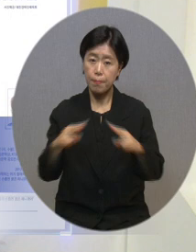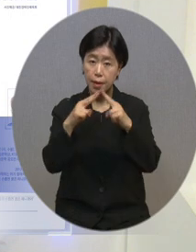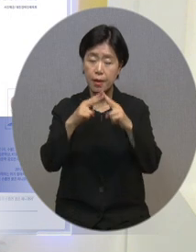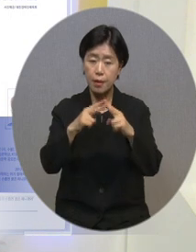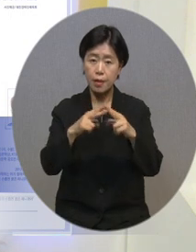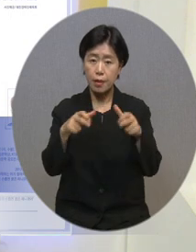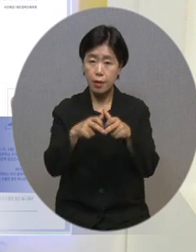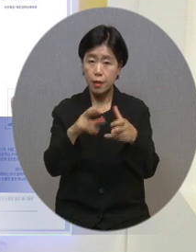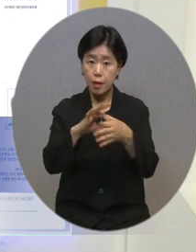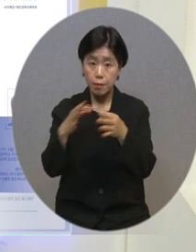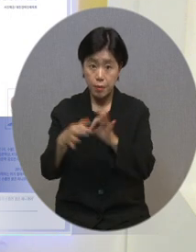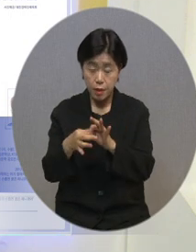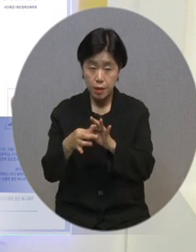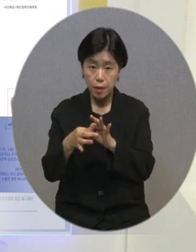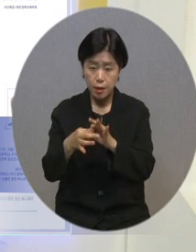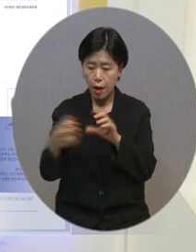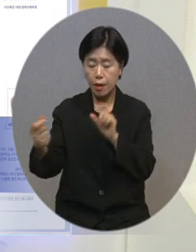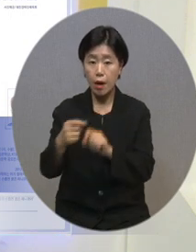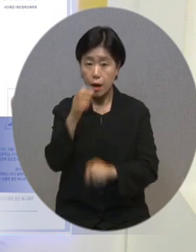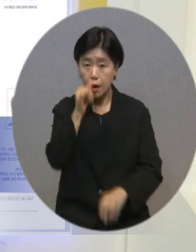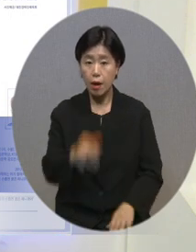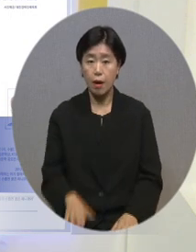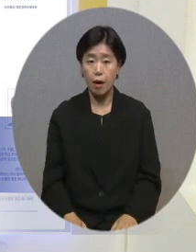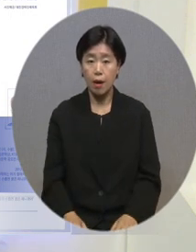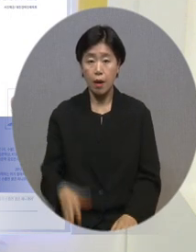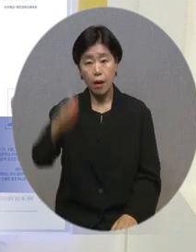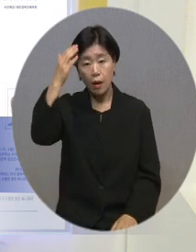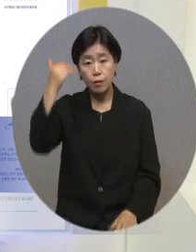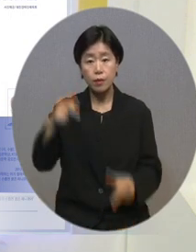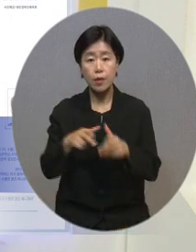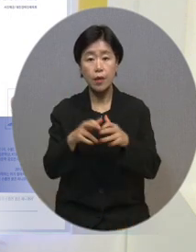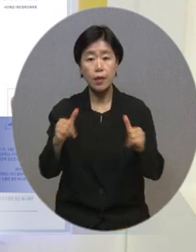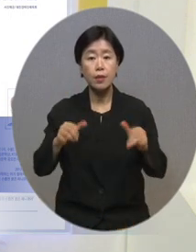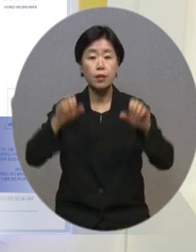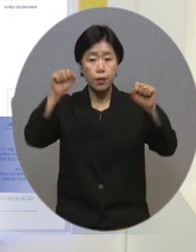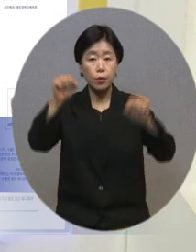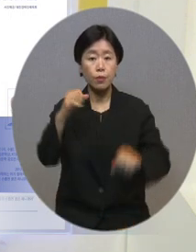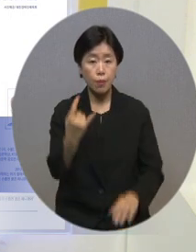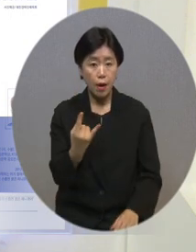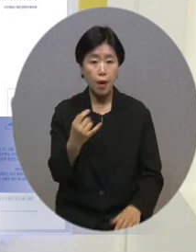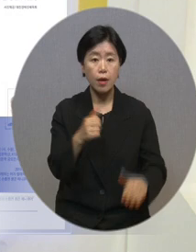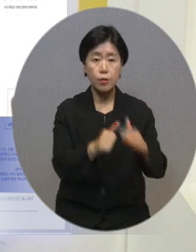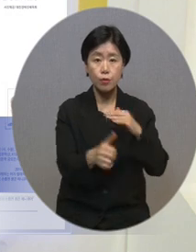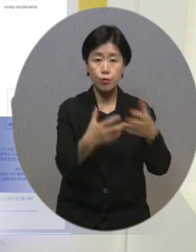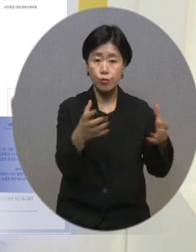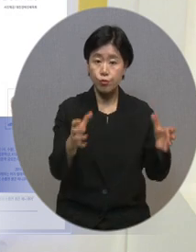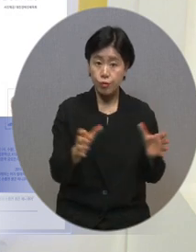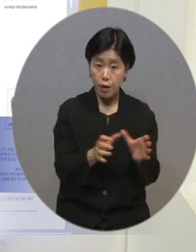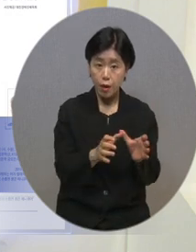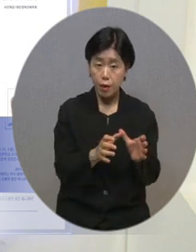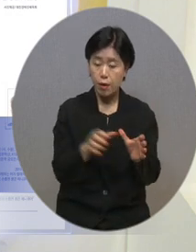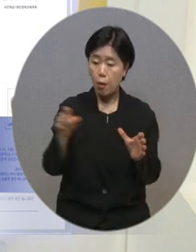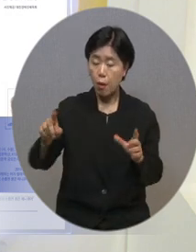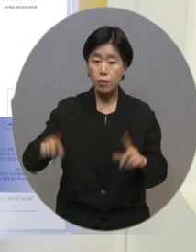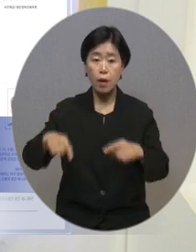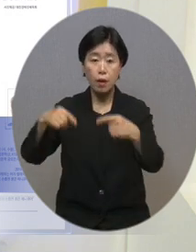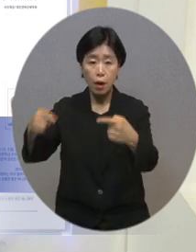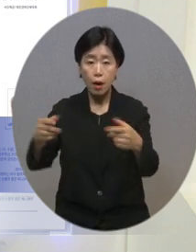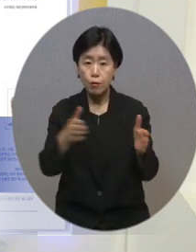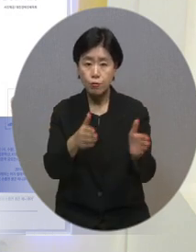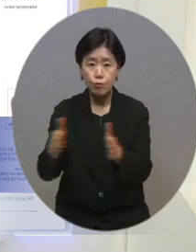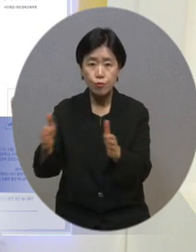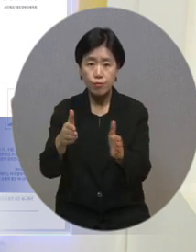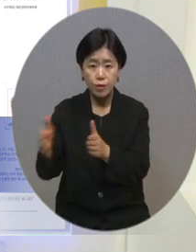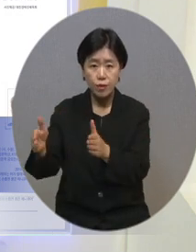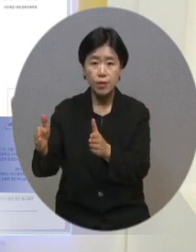다가왔는데요 오늘 12면 그래는 대한장애인 체육회와 선수단이 대회 참가 준비 현황과이 선산의